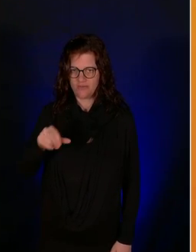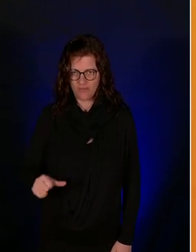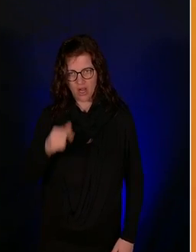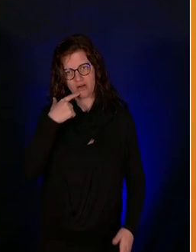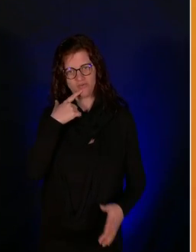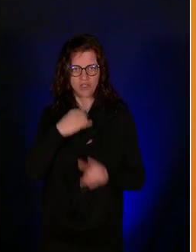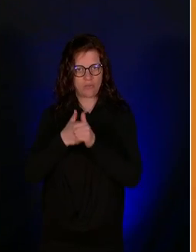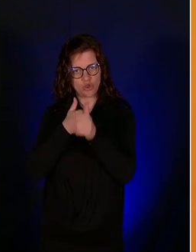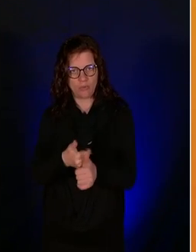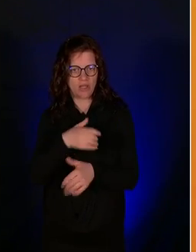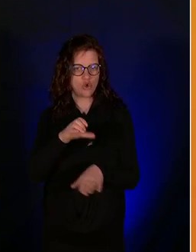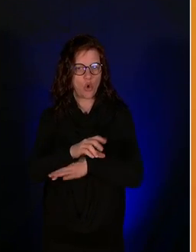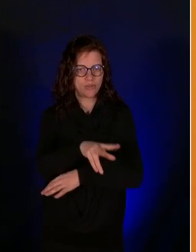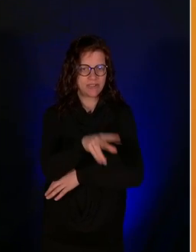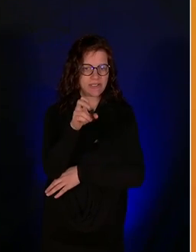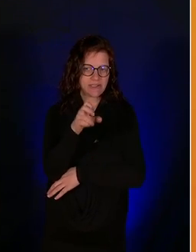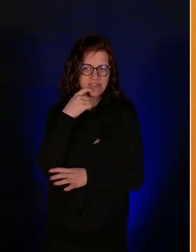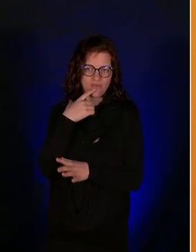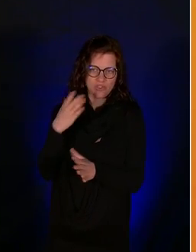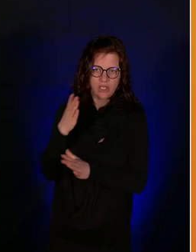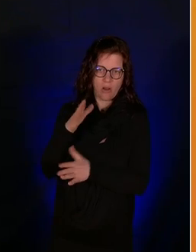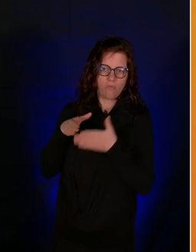les activités portuaires du port de Marseille-Fos.